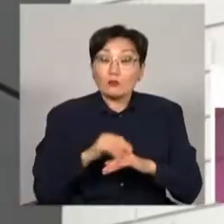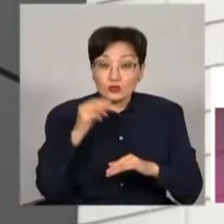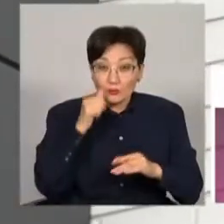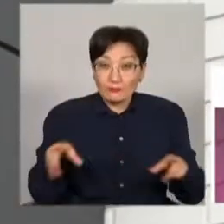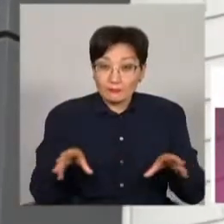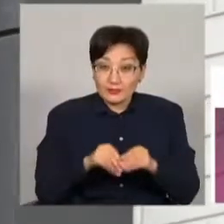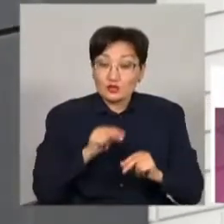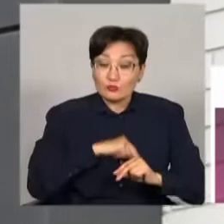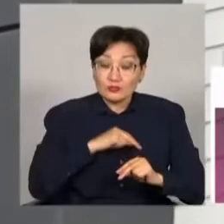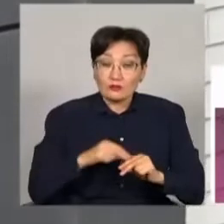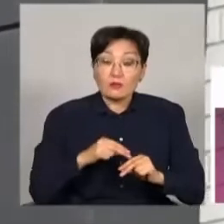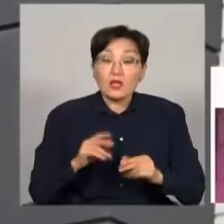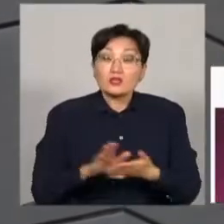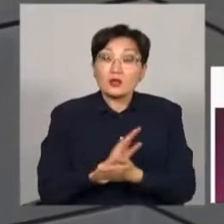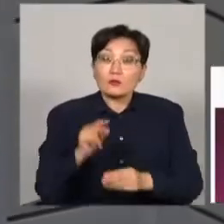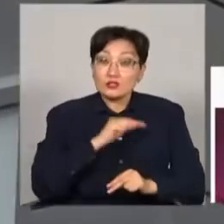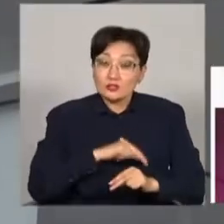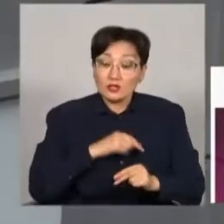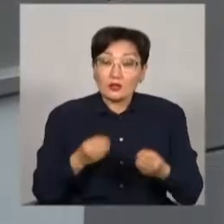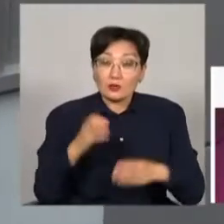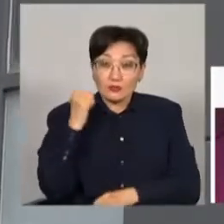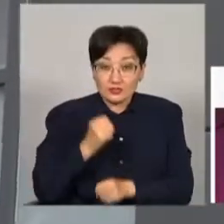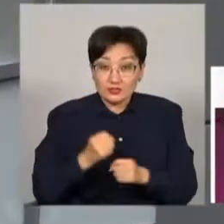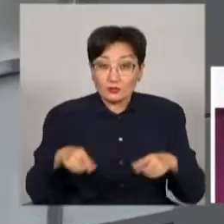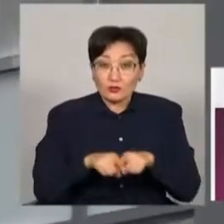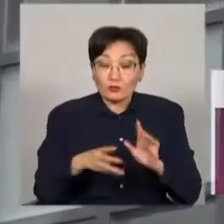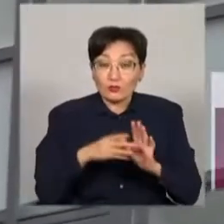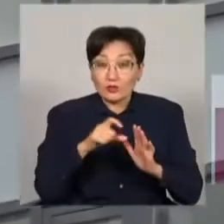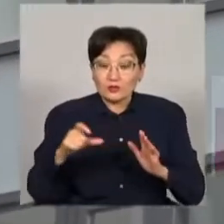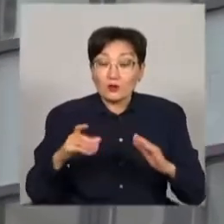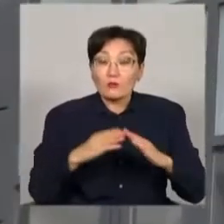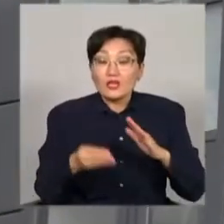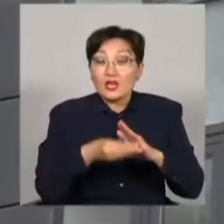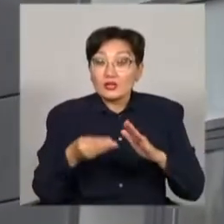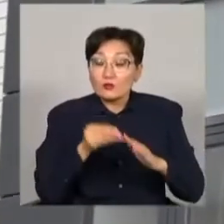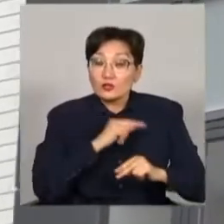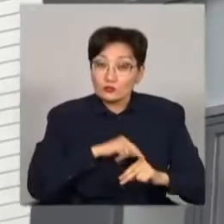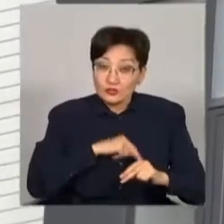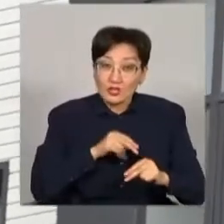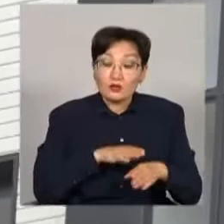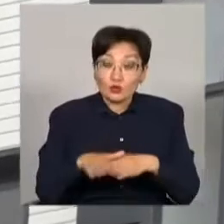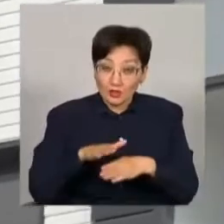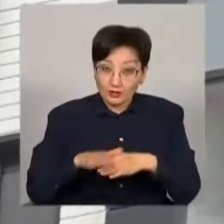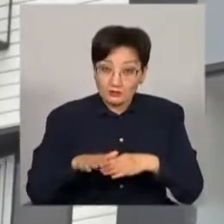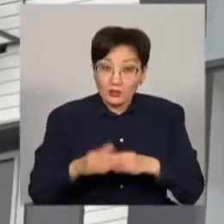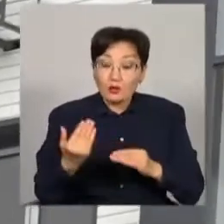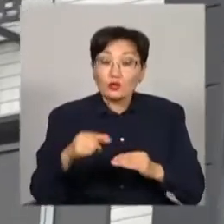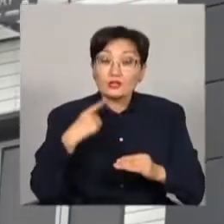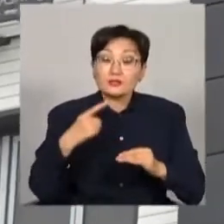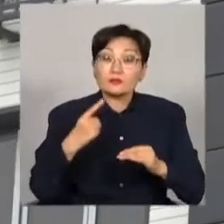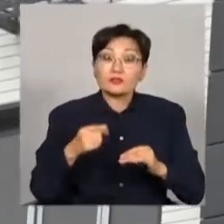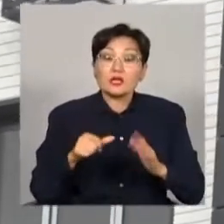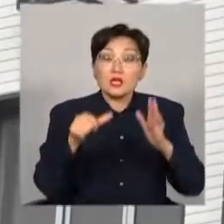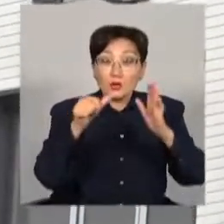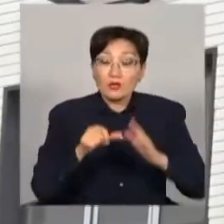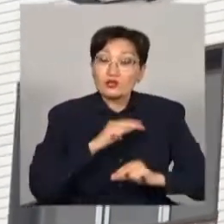жұмыс деп тегімізді ұмыта бастадық деген қарапайым жұмысшылар дәл осы 9 қабатты үйдің әрлеу жұмыстарын жүргізгендерін айтады. Олардың сөзінше, жарты